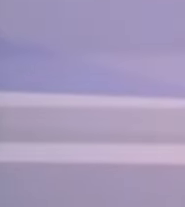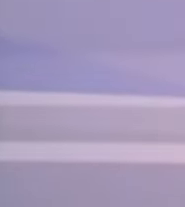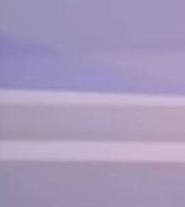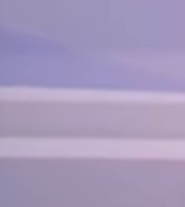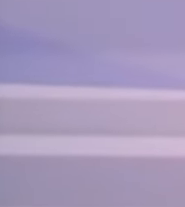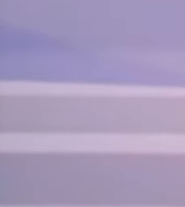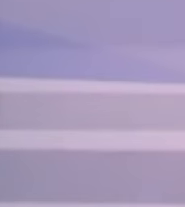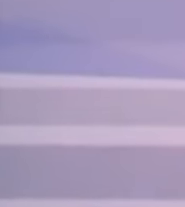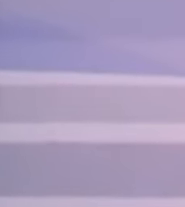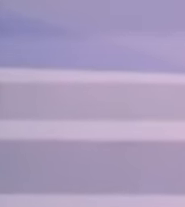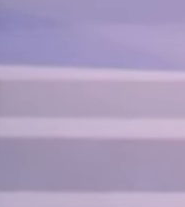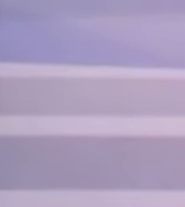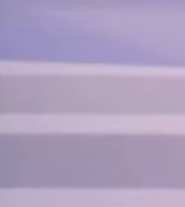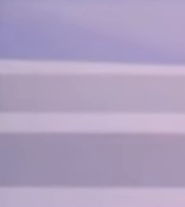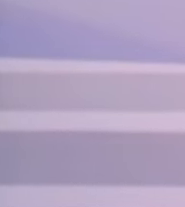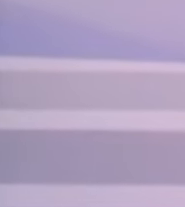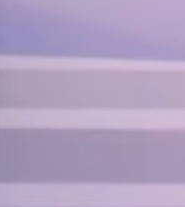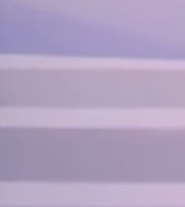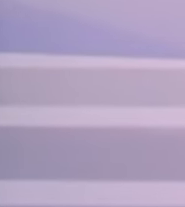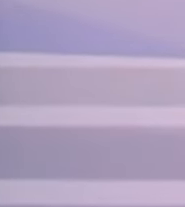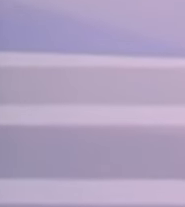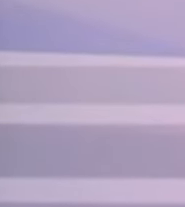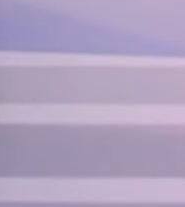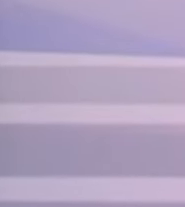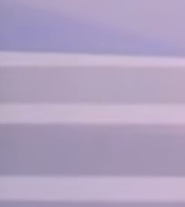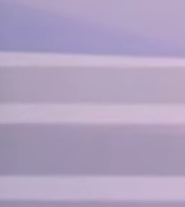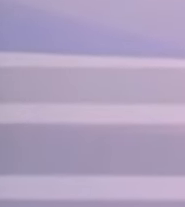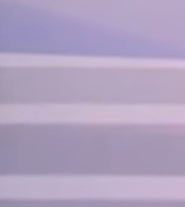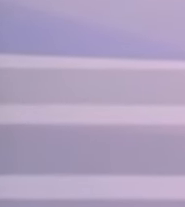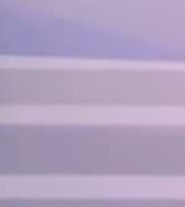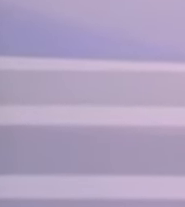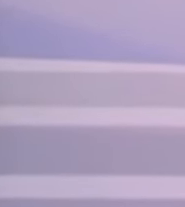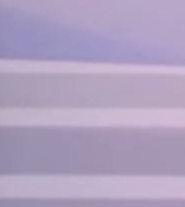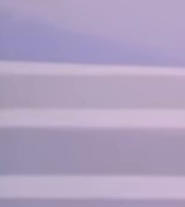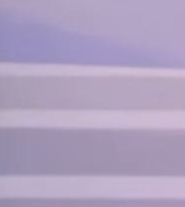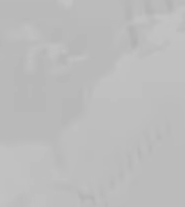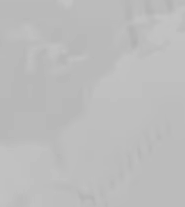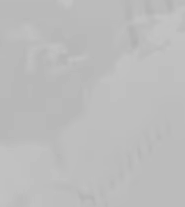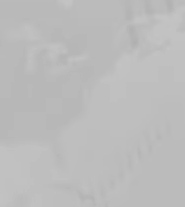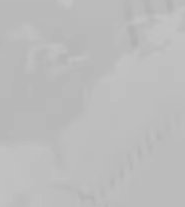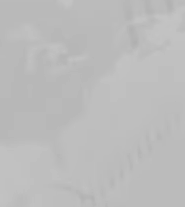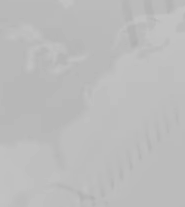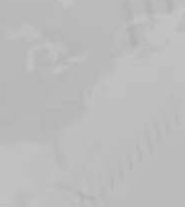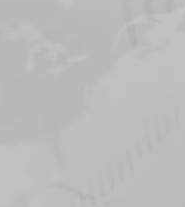abroad, samahan niyo kami sa GMA Pinoy TV at www.gmanews.tv.